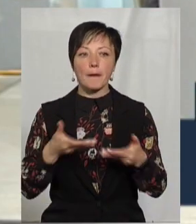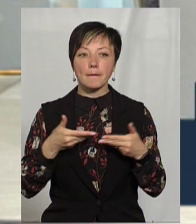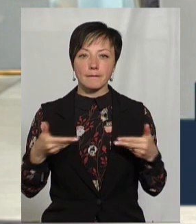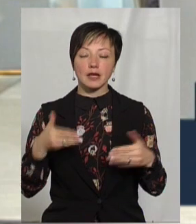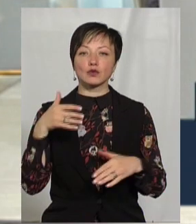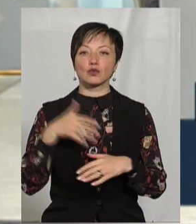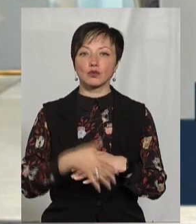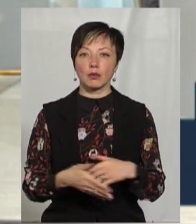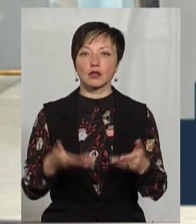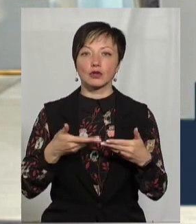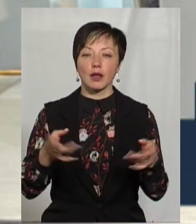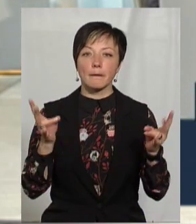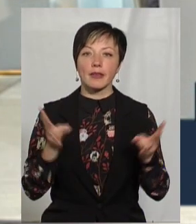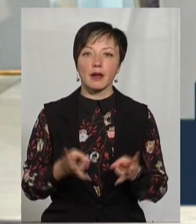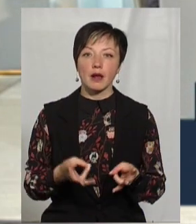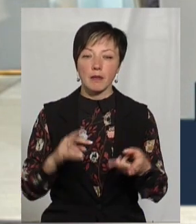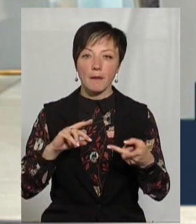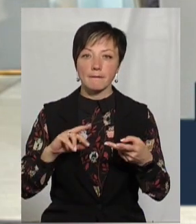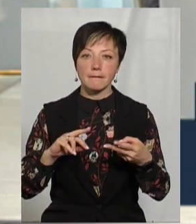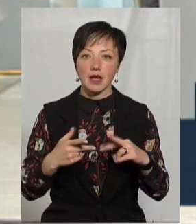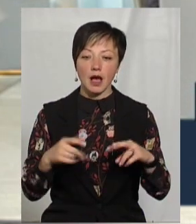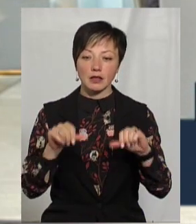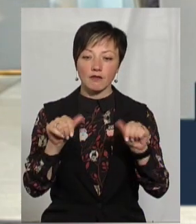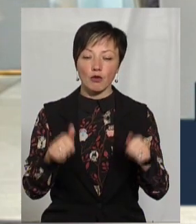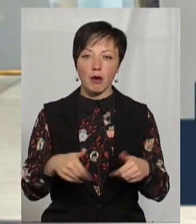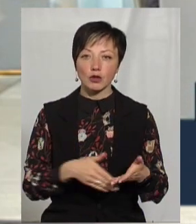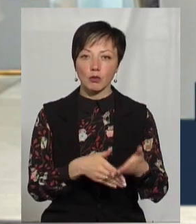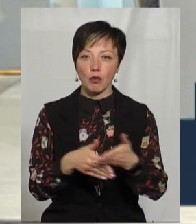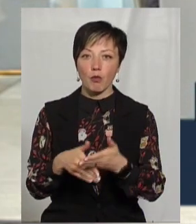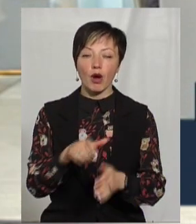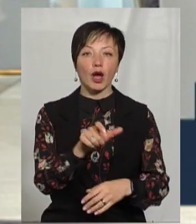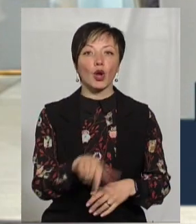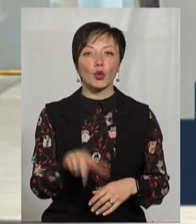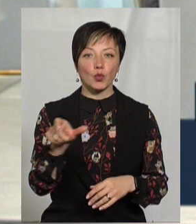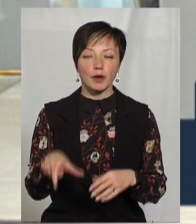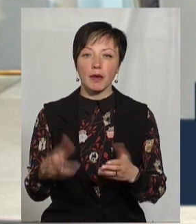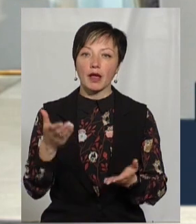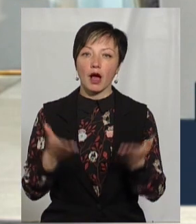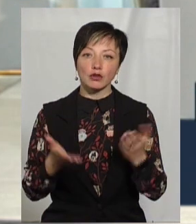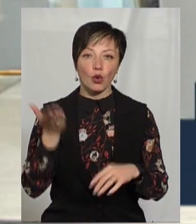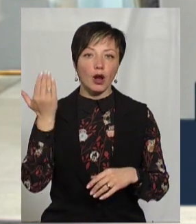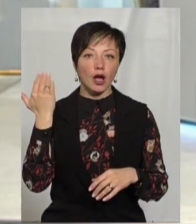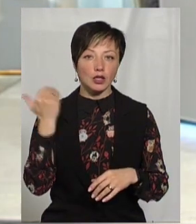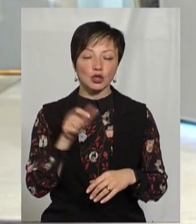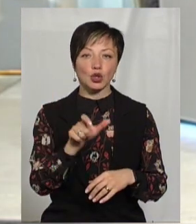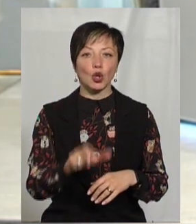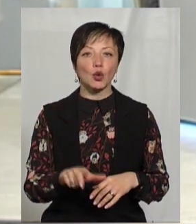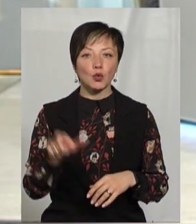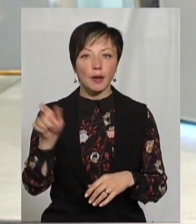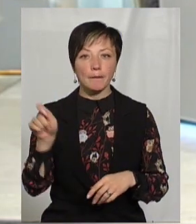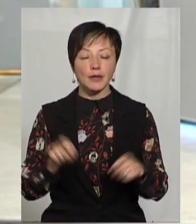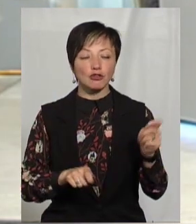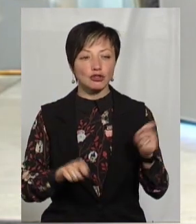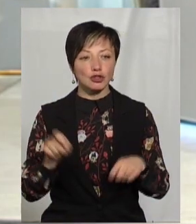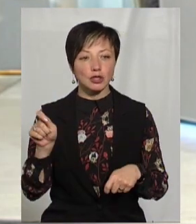зрозуміли, що нам треба міняти формат допомоги людям. Якщо раніше люди